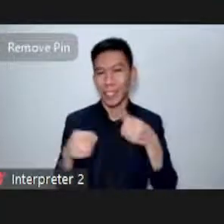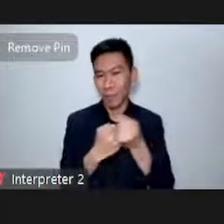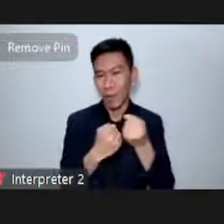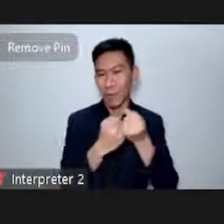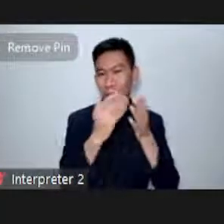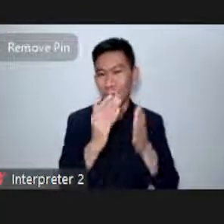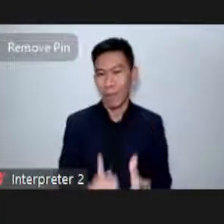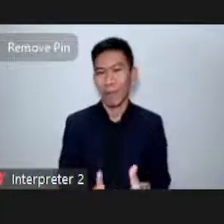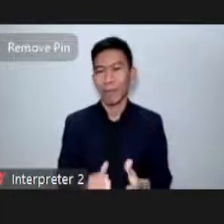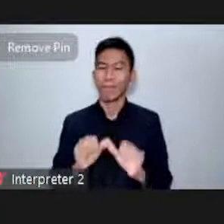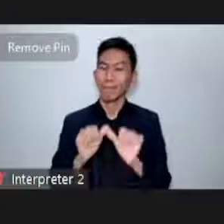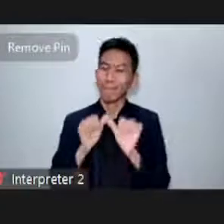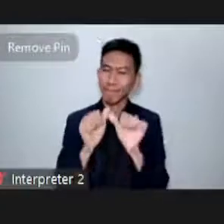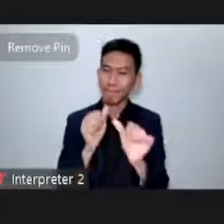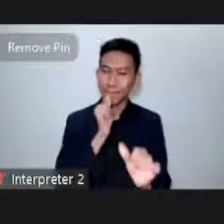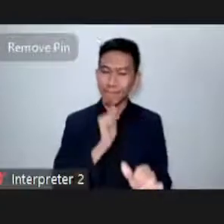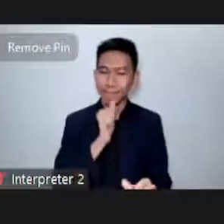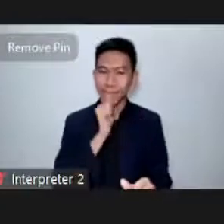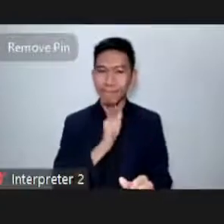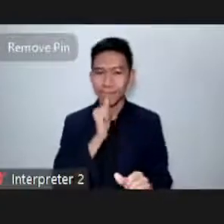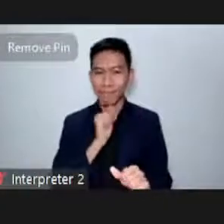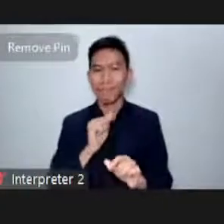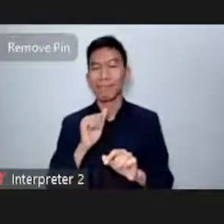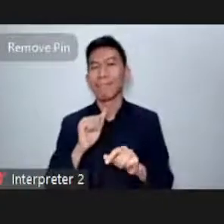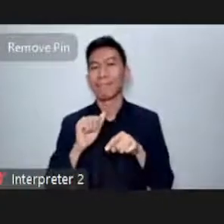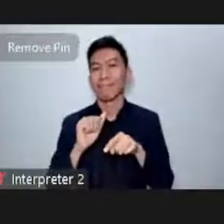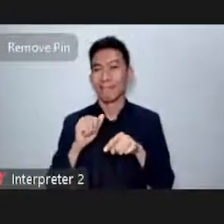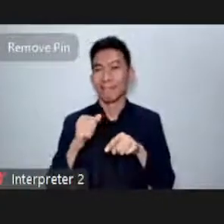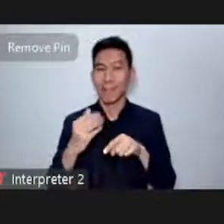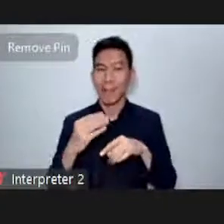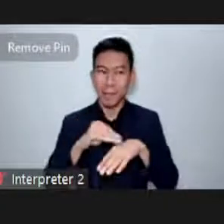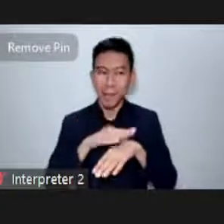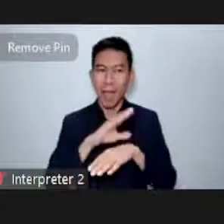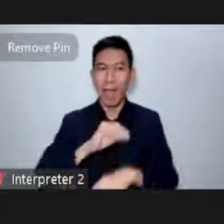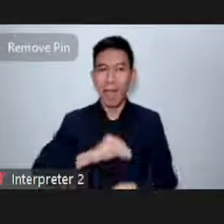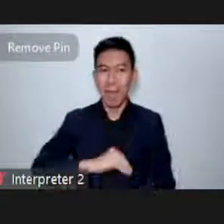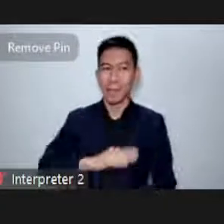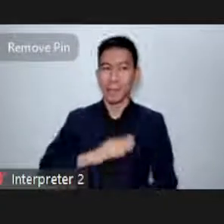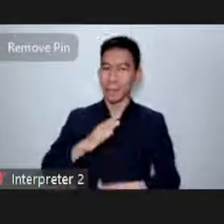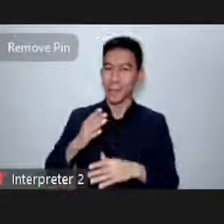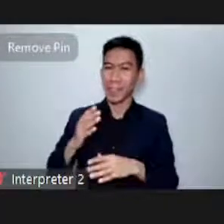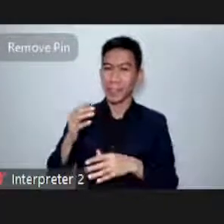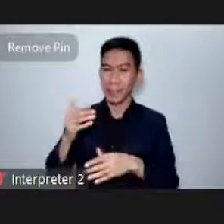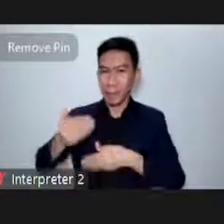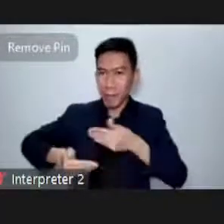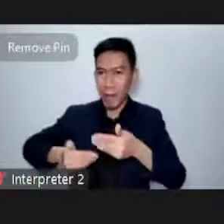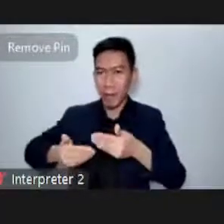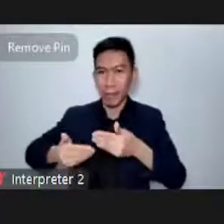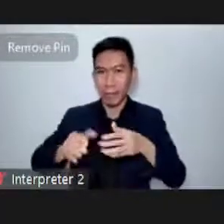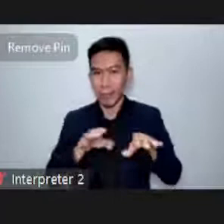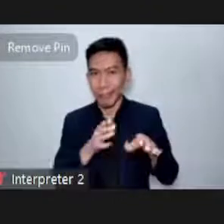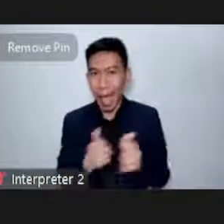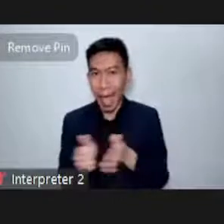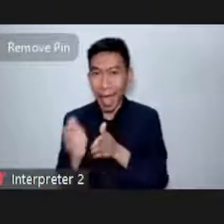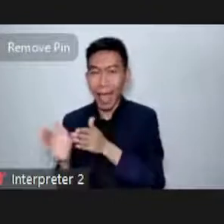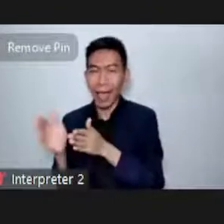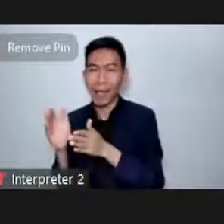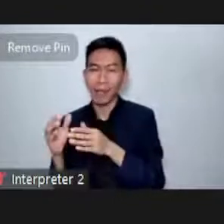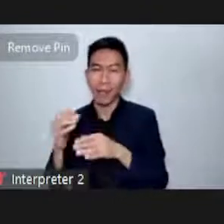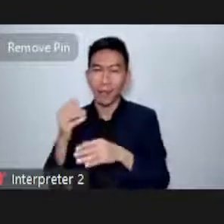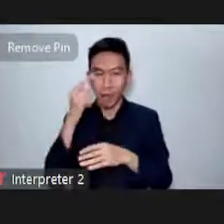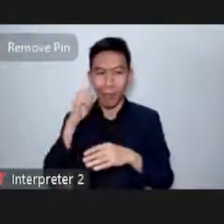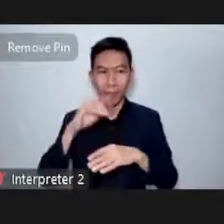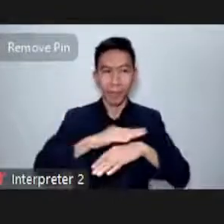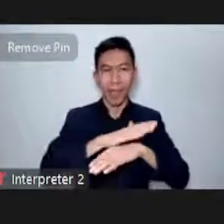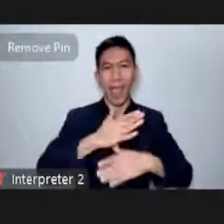hindi nagsasawang magpasaya sa amin para asikasuhin lahat, mapasaya lang kaming mga kasuso patient.